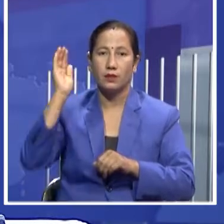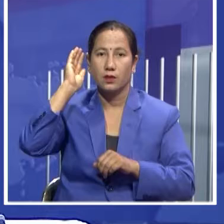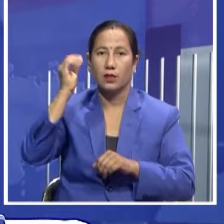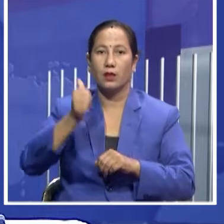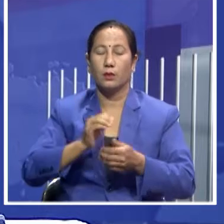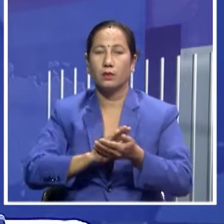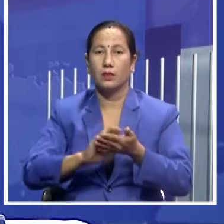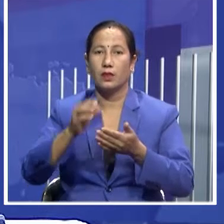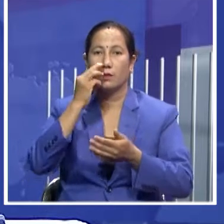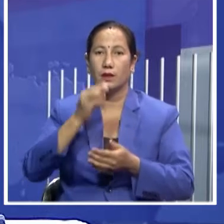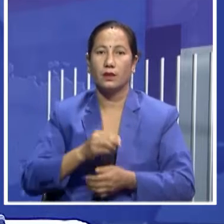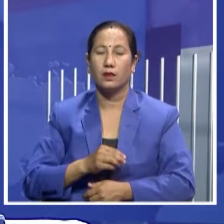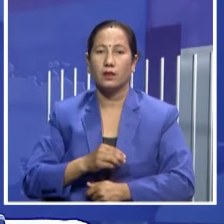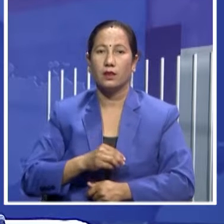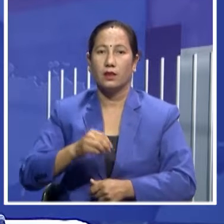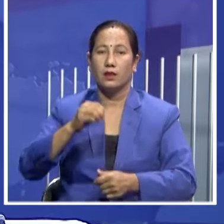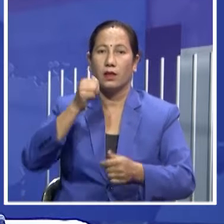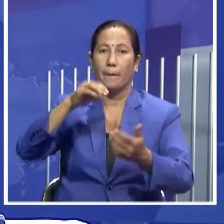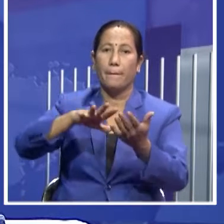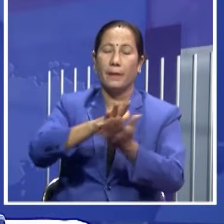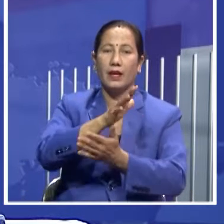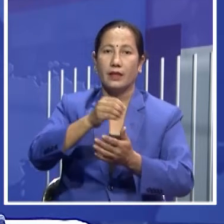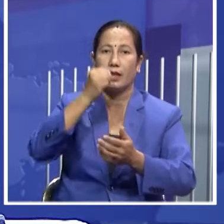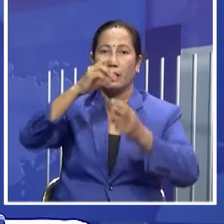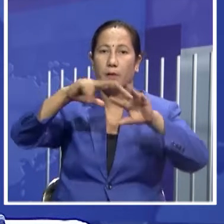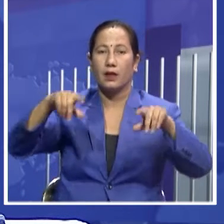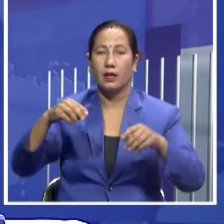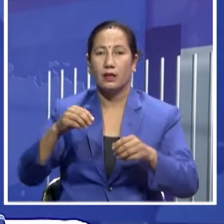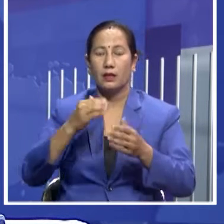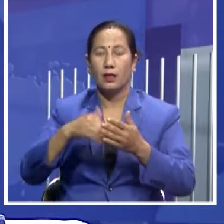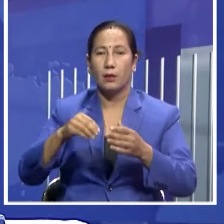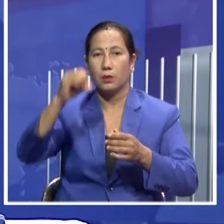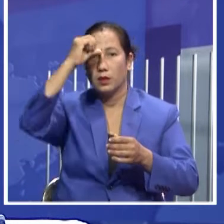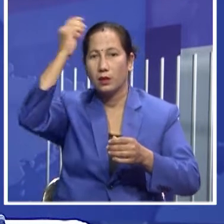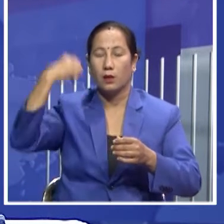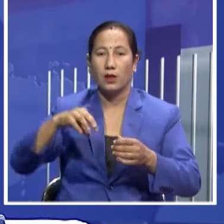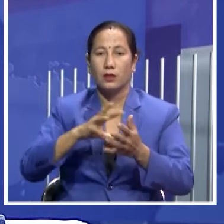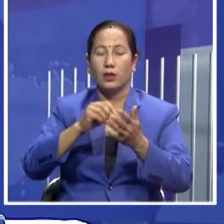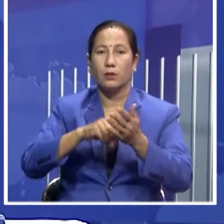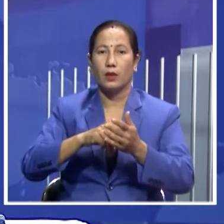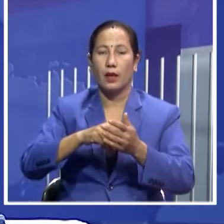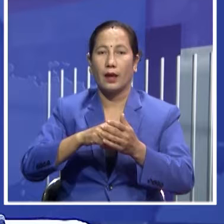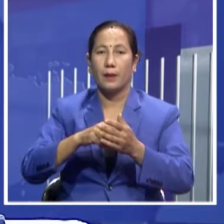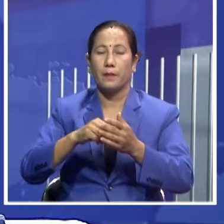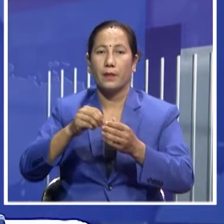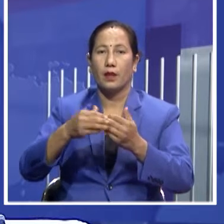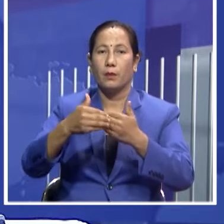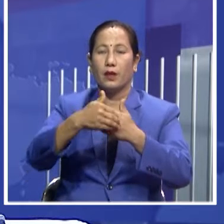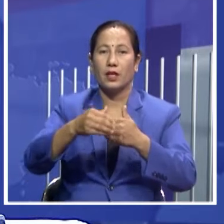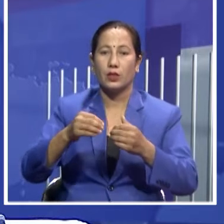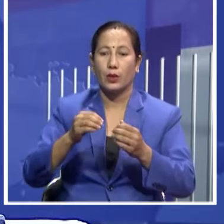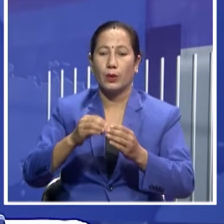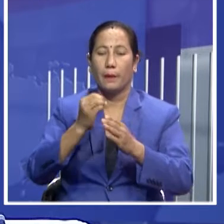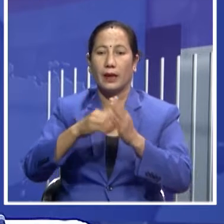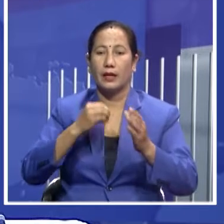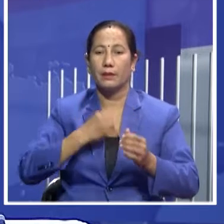समाचार अब विस्तारमा। बाढीले अन्नपात नष्ट गरेपछि पश्चिम नवलपरासीको सदरमुकाम परासीका बाढी पीडितहरूलाई